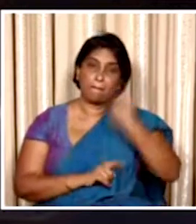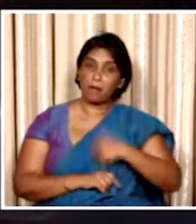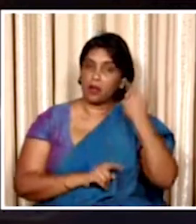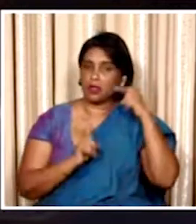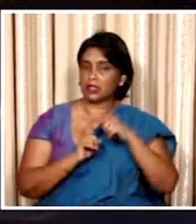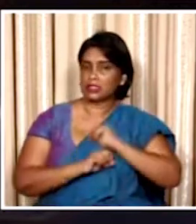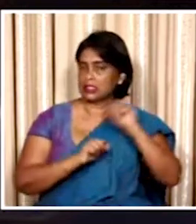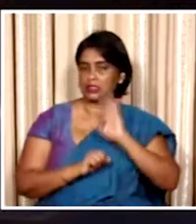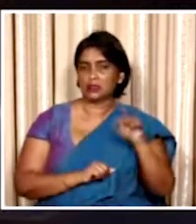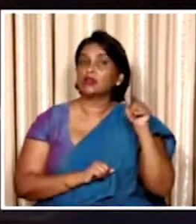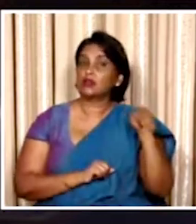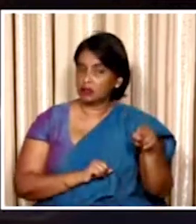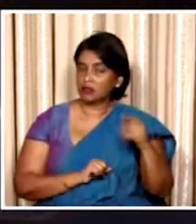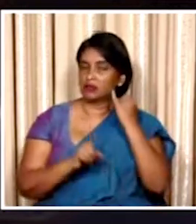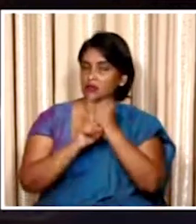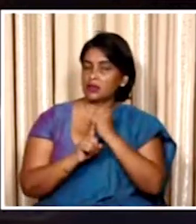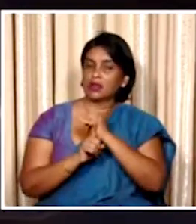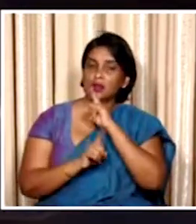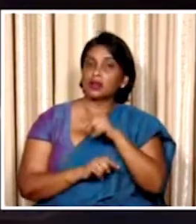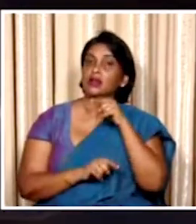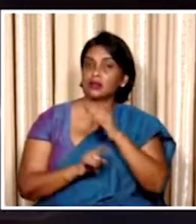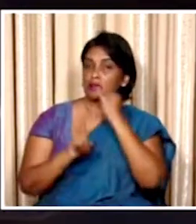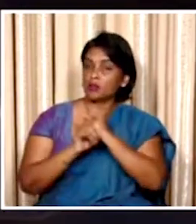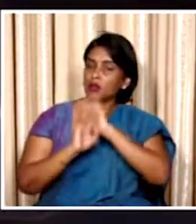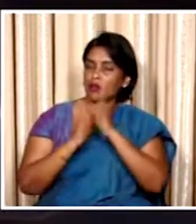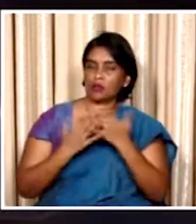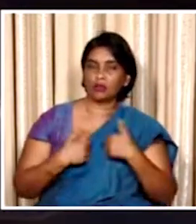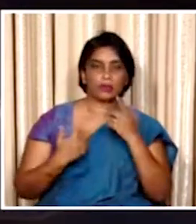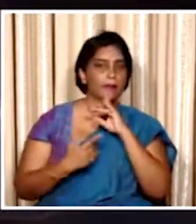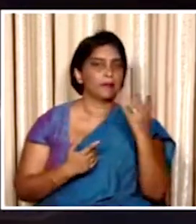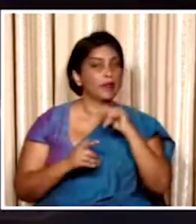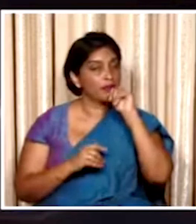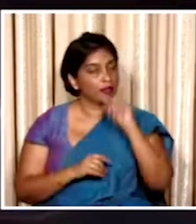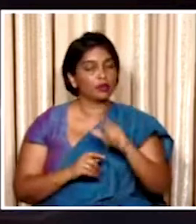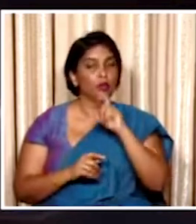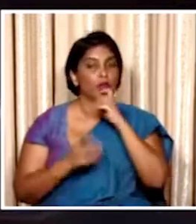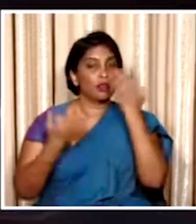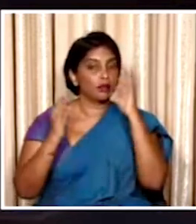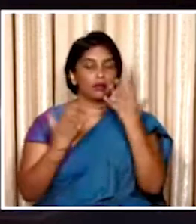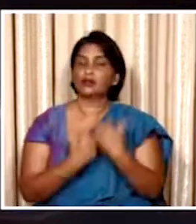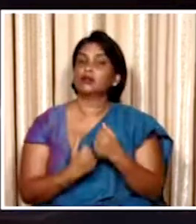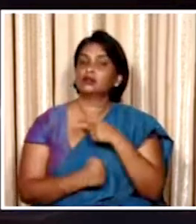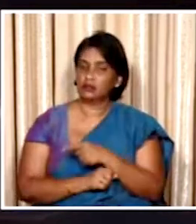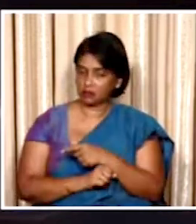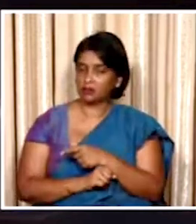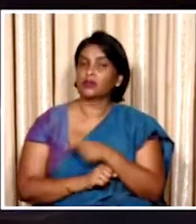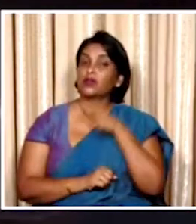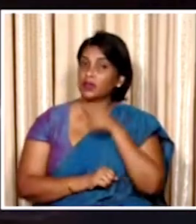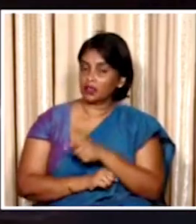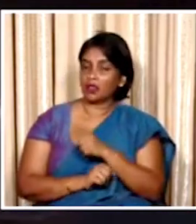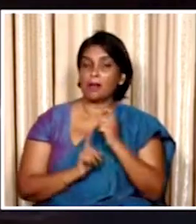නෙමෙයි උද්ඝෝෂණය කරේ. ඒ නිසා ඒගොල්ලන්ට චෝදනා කරලා මේ චෝදනාවෙන් බැහැර වෙන්න බෑ. ඇත්තටම අධිකරණයේ ස්වාධීනත්වය ආරක්ෂා කරන්න නම්